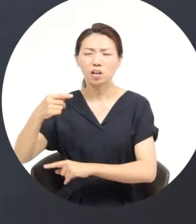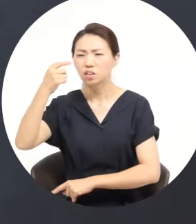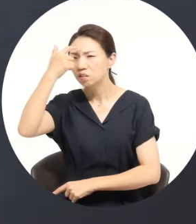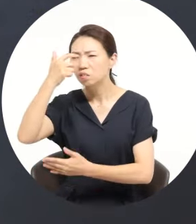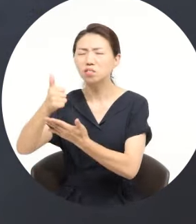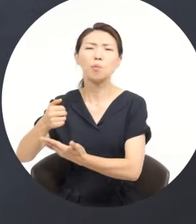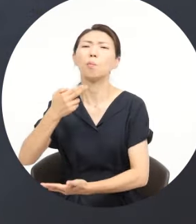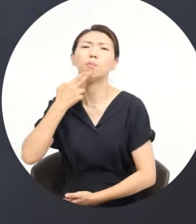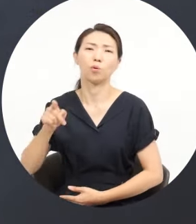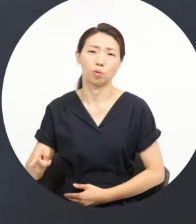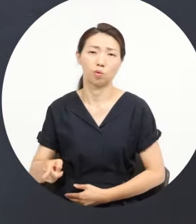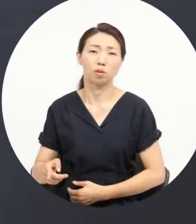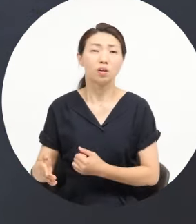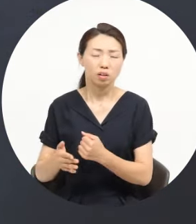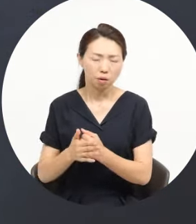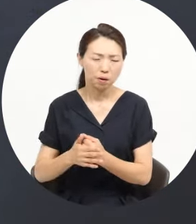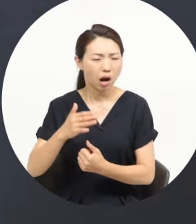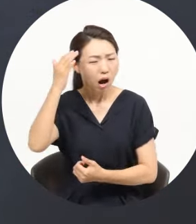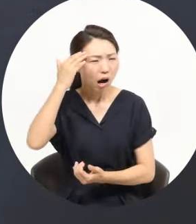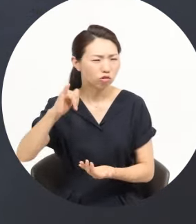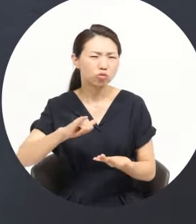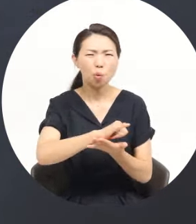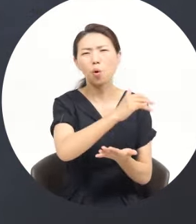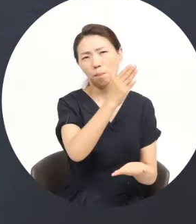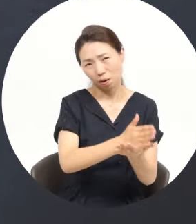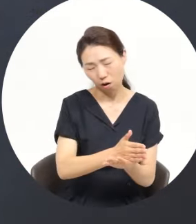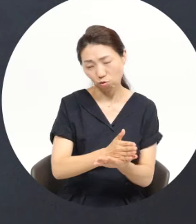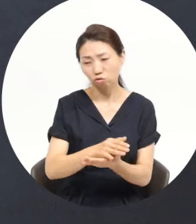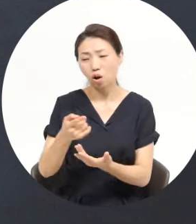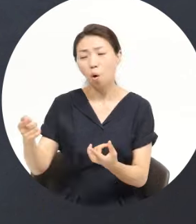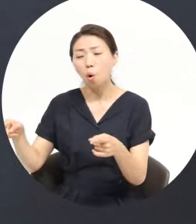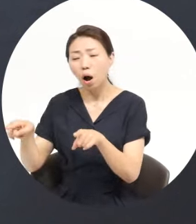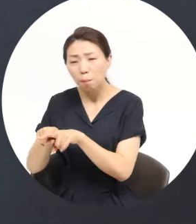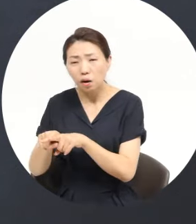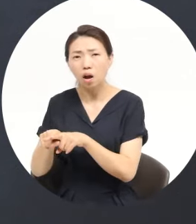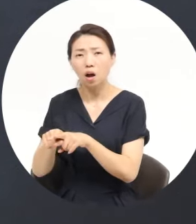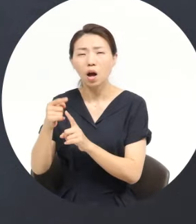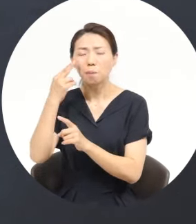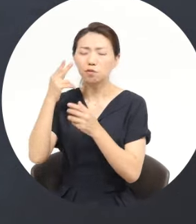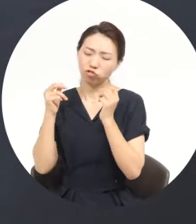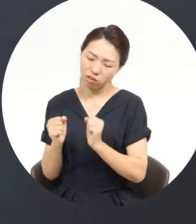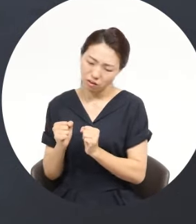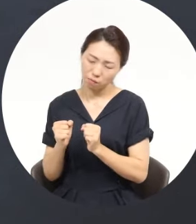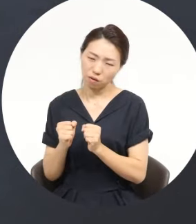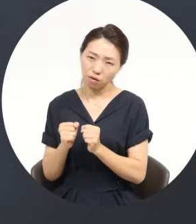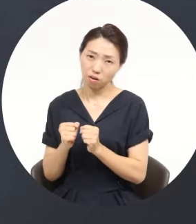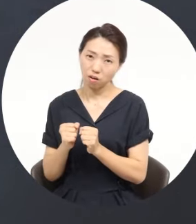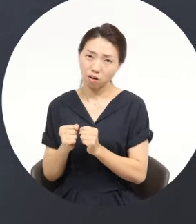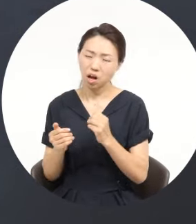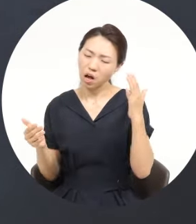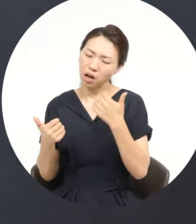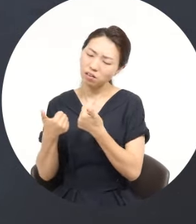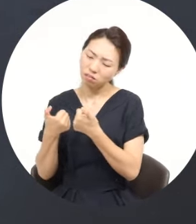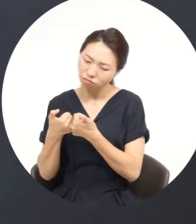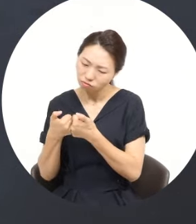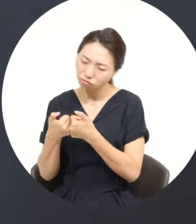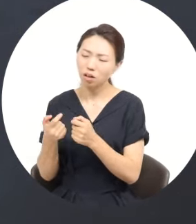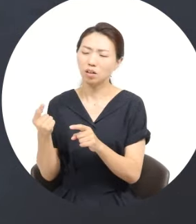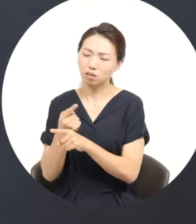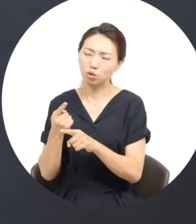그러니까 미국에 남아가지고 이런 아이들을 좀 상담해주고 치료해주는 역할을